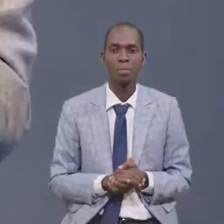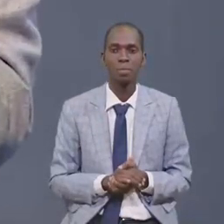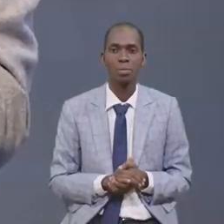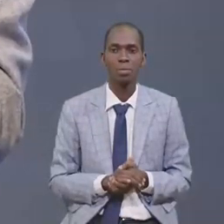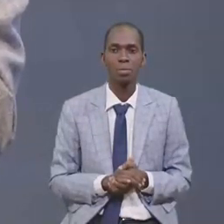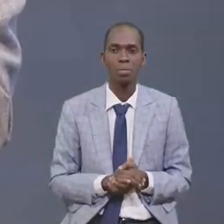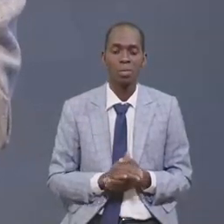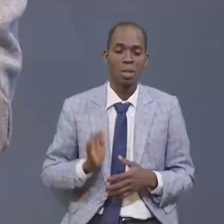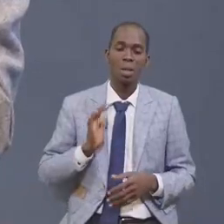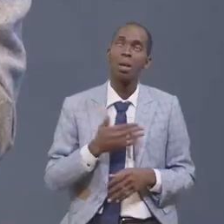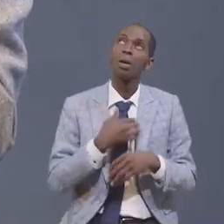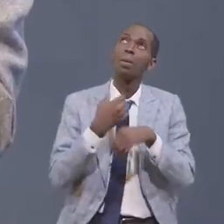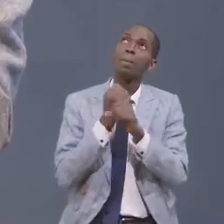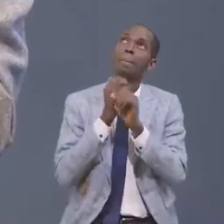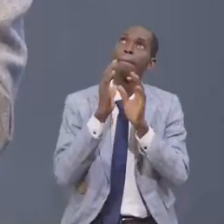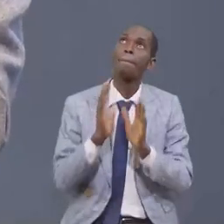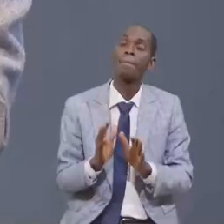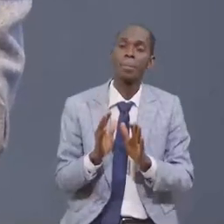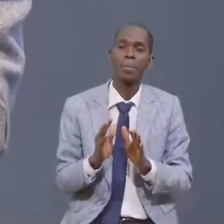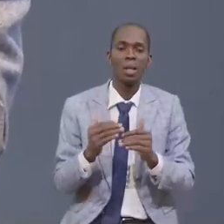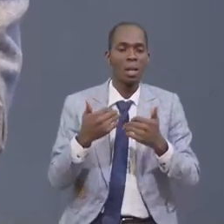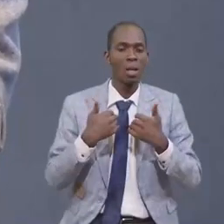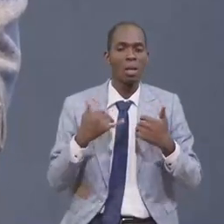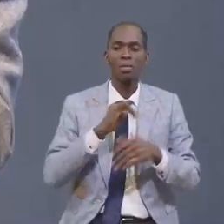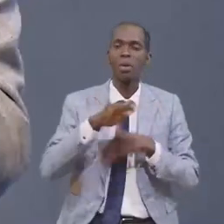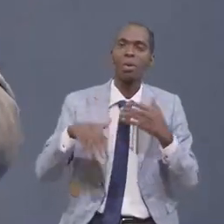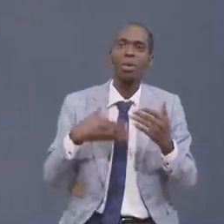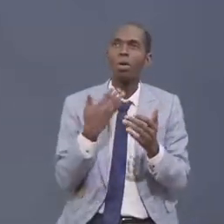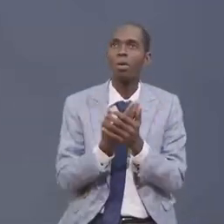Notre Créateur, ayant toute la majesté,